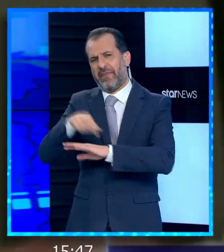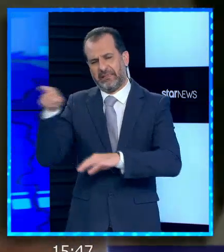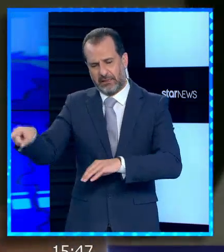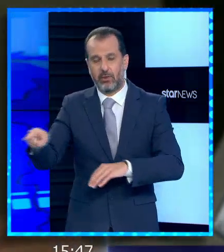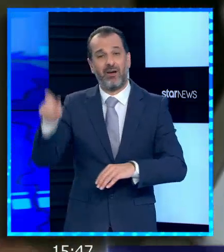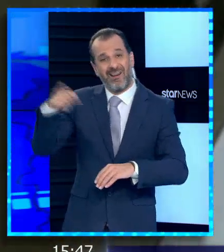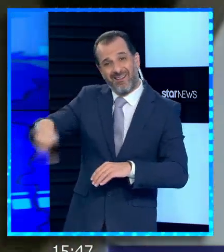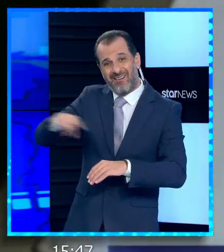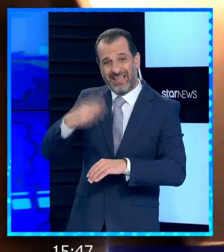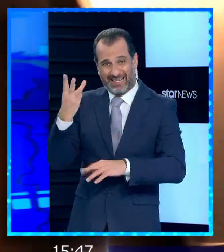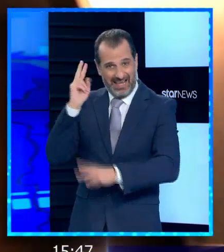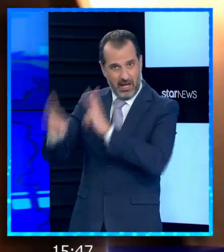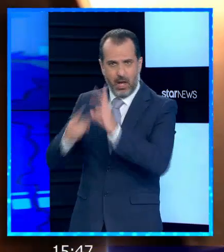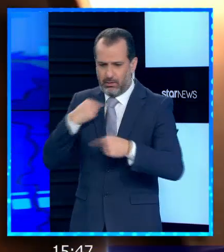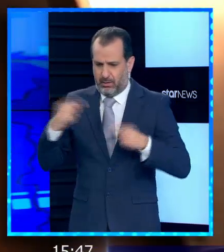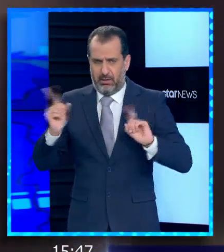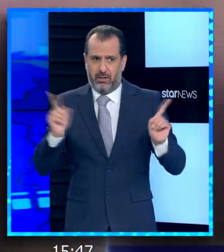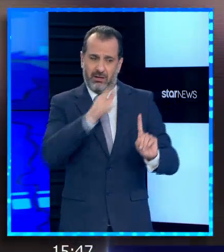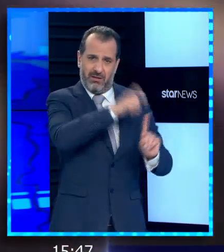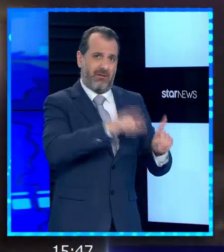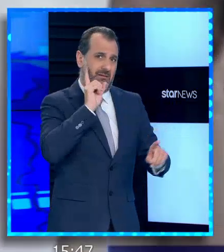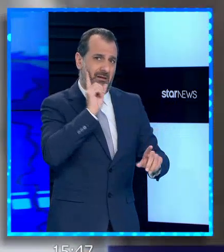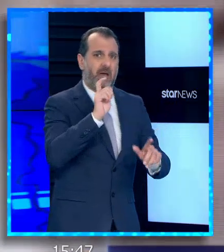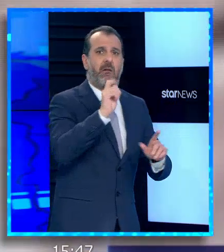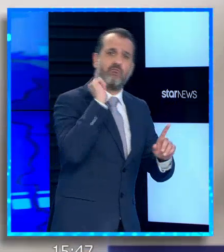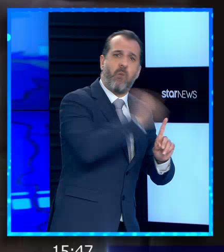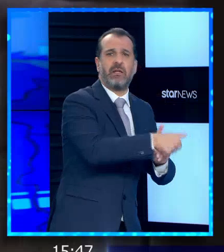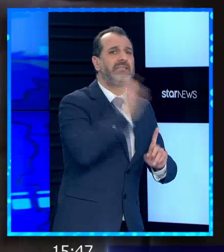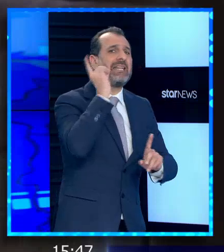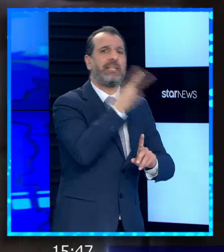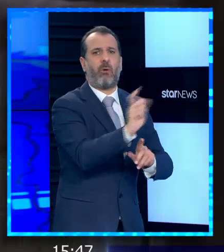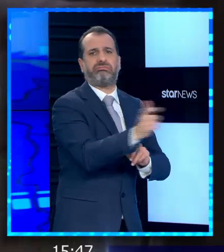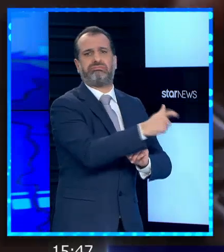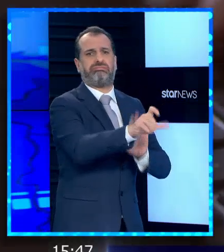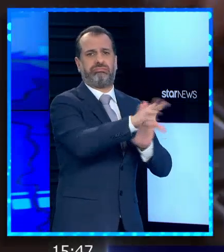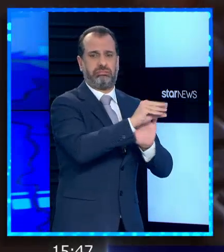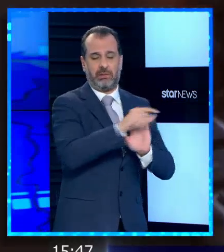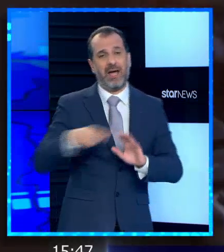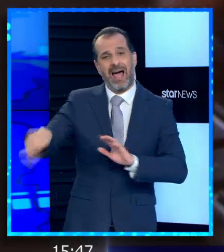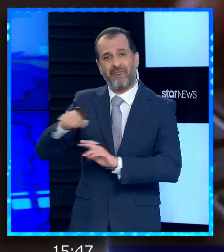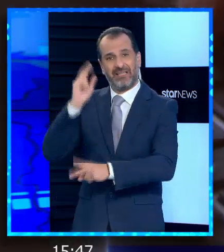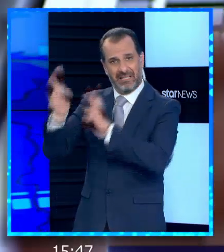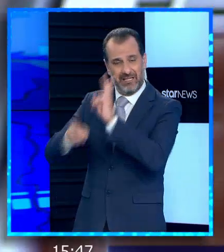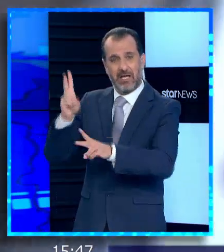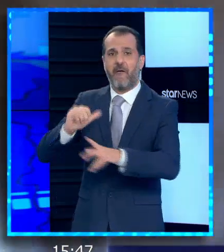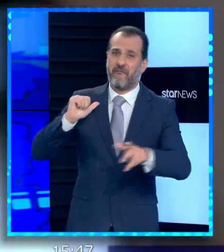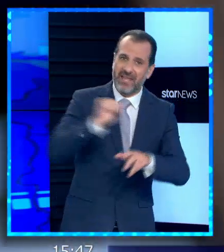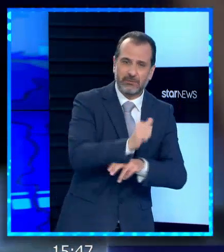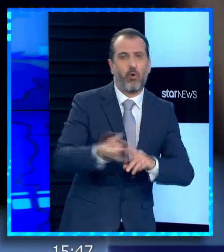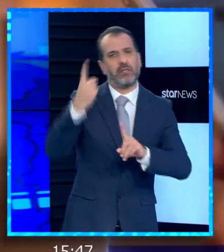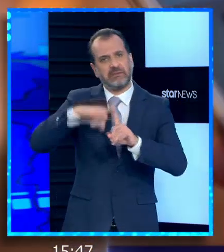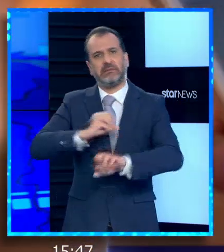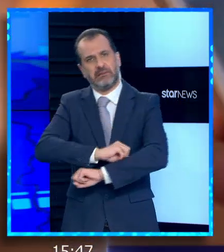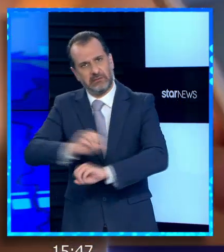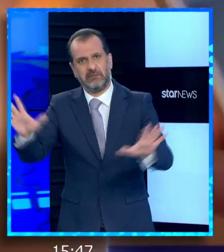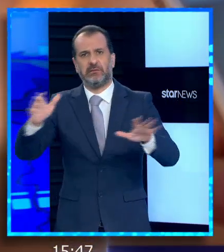κοπέλα βιντεοσκόπησε με το κινητό της τις επίμαχες σκηνές. Και οι τρεις κατηγορούνται για βιασμό και διακίνηση πορνογραφικού υλικού.